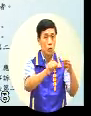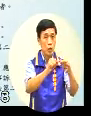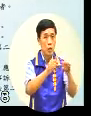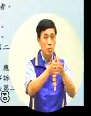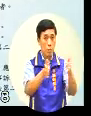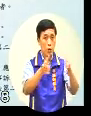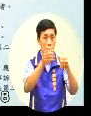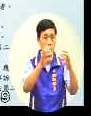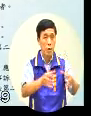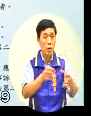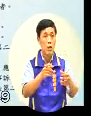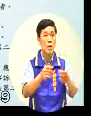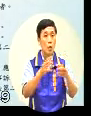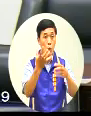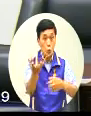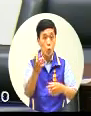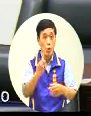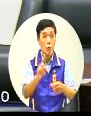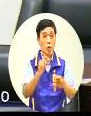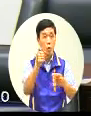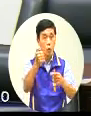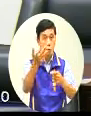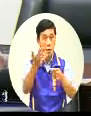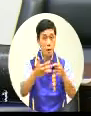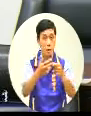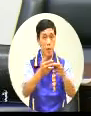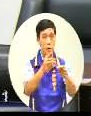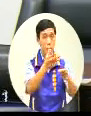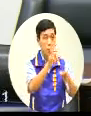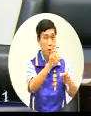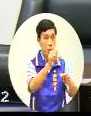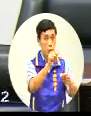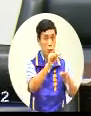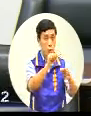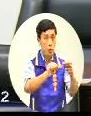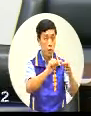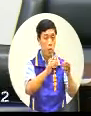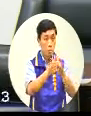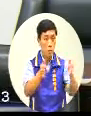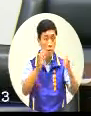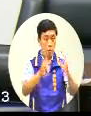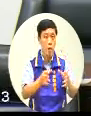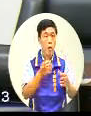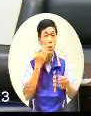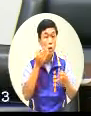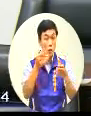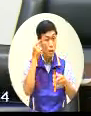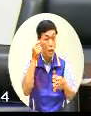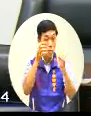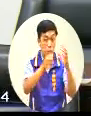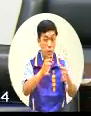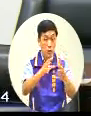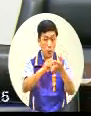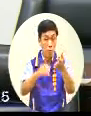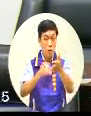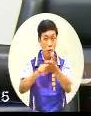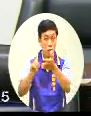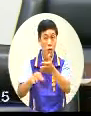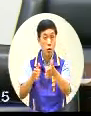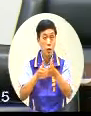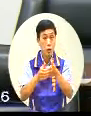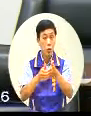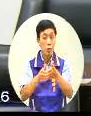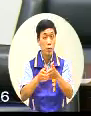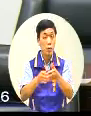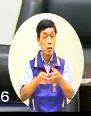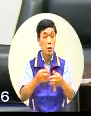在民国58年到85年，其实哪边听真正听不完啊，太多了。但是那都是小违建啊，不影响公共安全